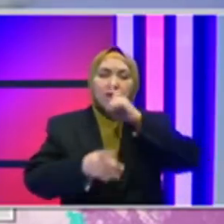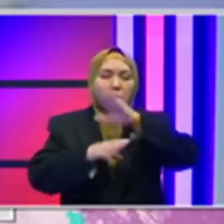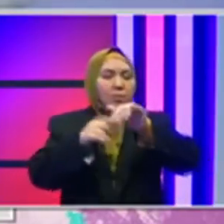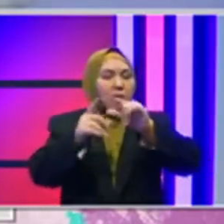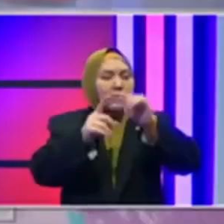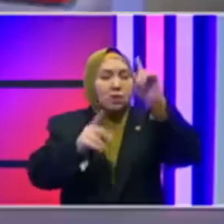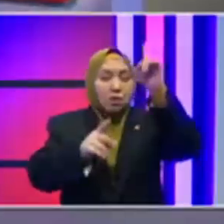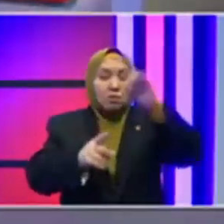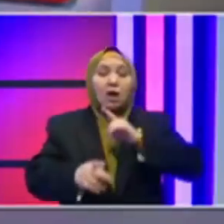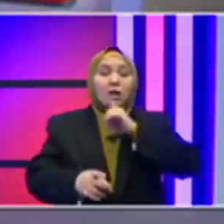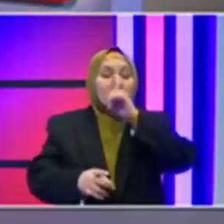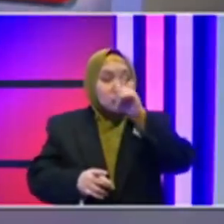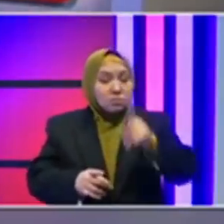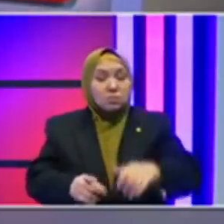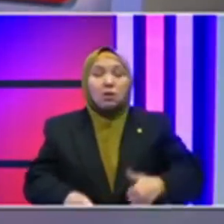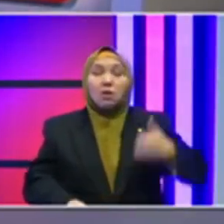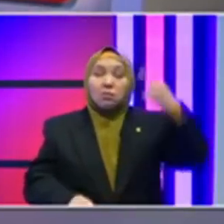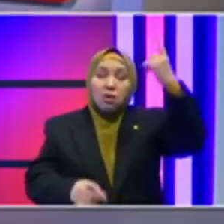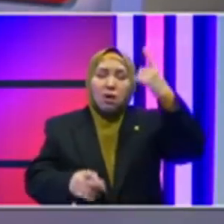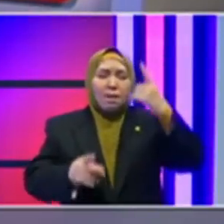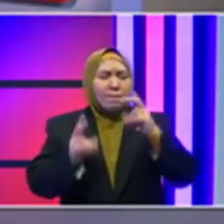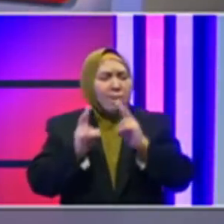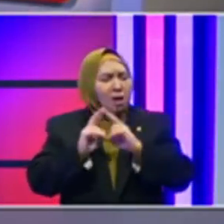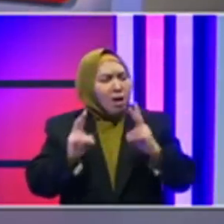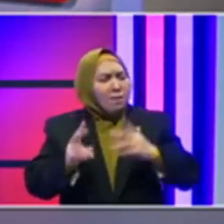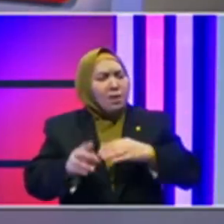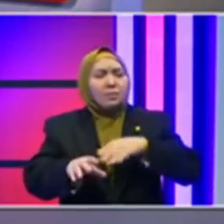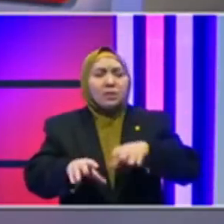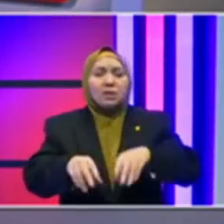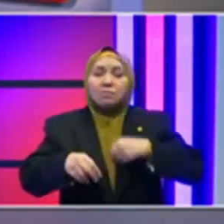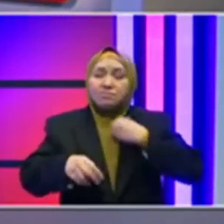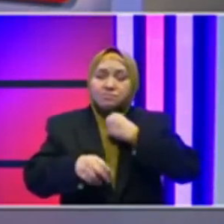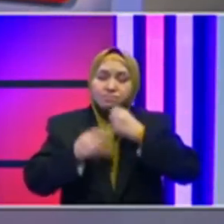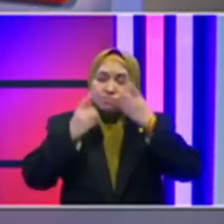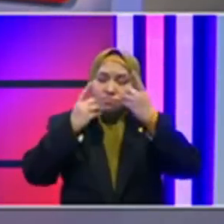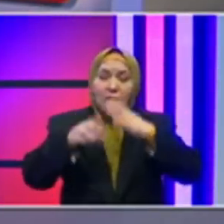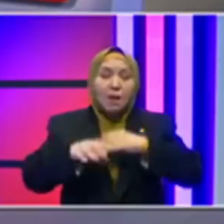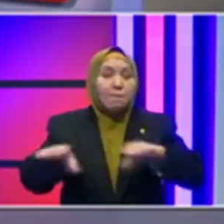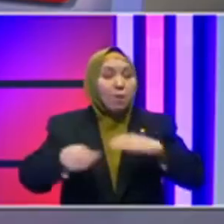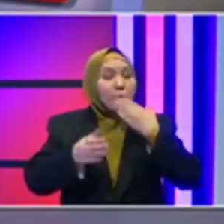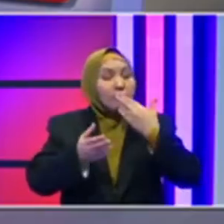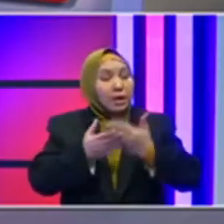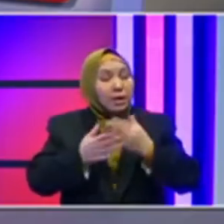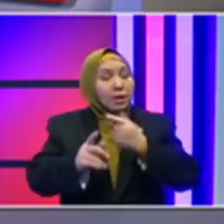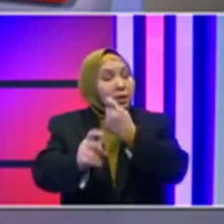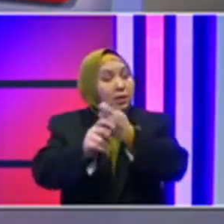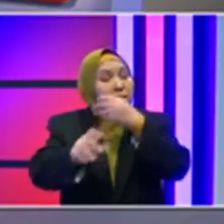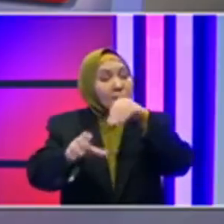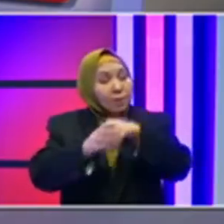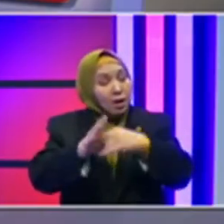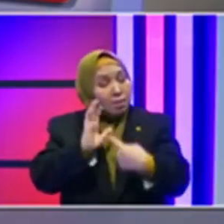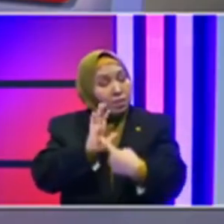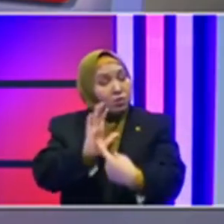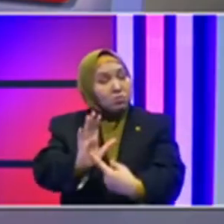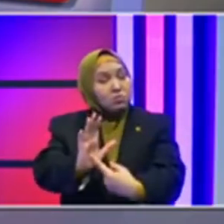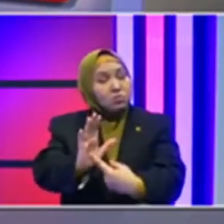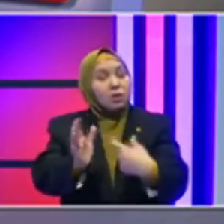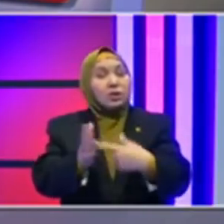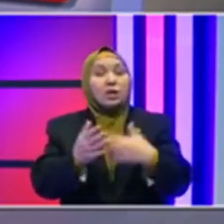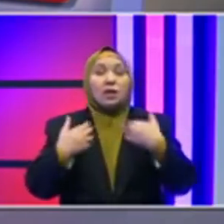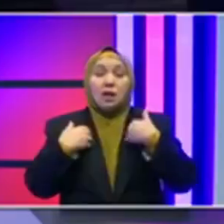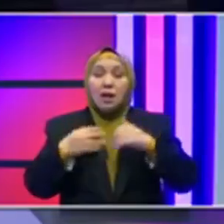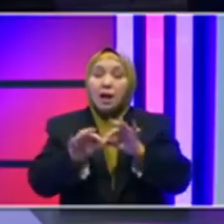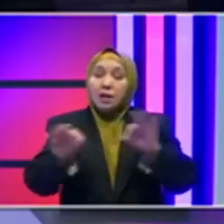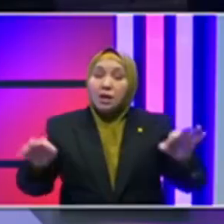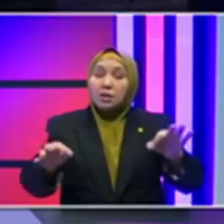Sesungguhnya aku maha pengampun bagi yang bertaubat beriman dan berbuat kebaikan kemudian tetap dalam petunjuk ini adalah ayat yang